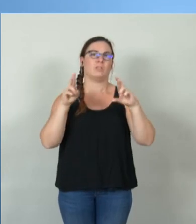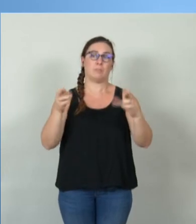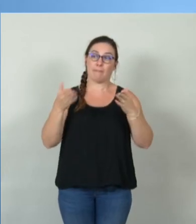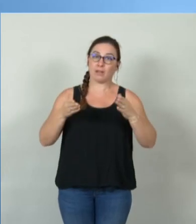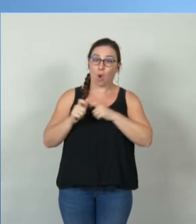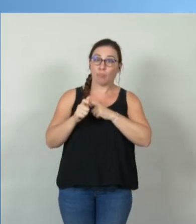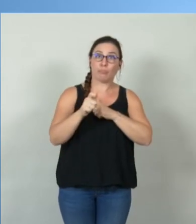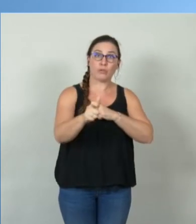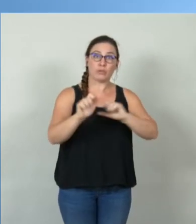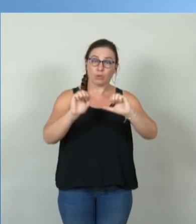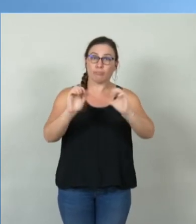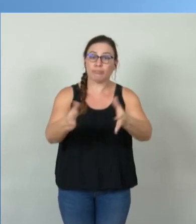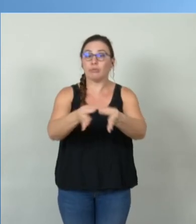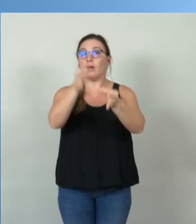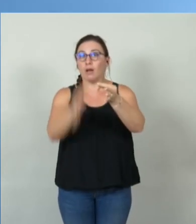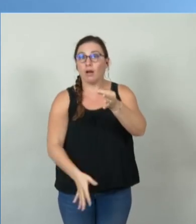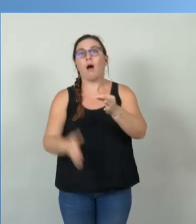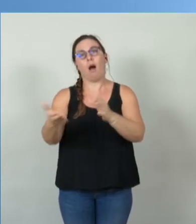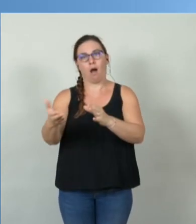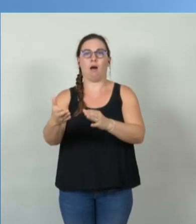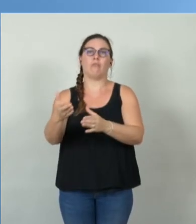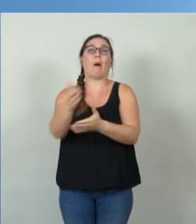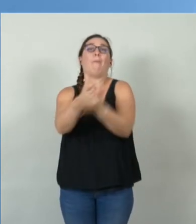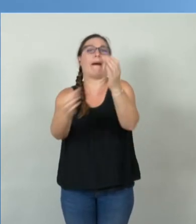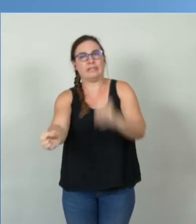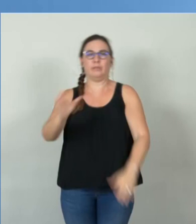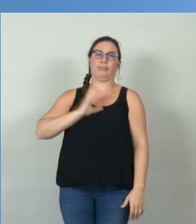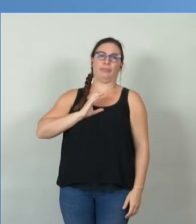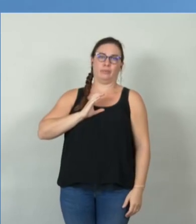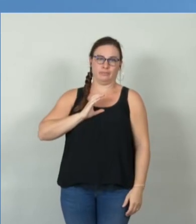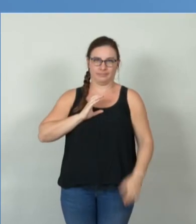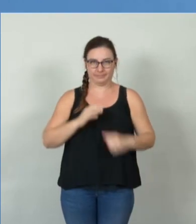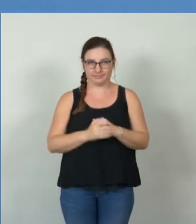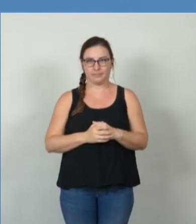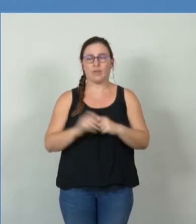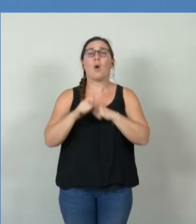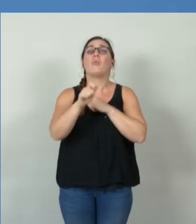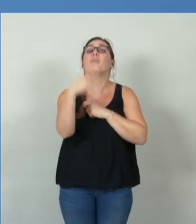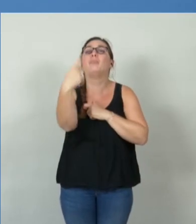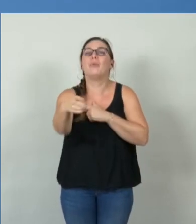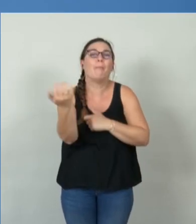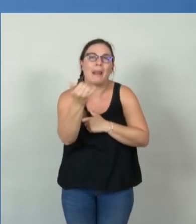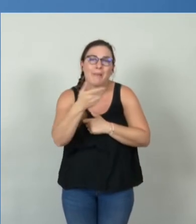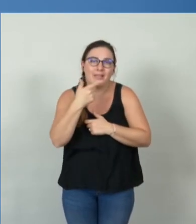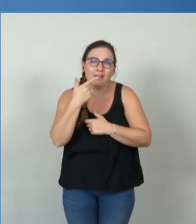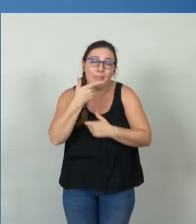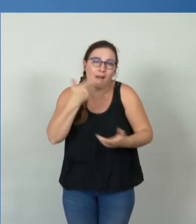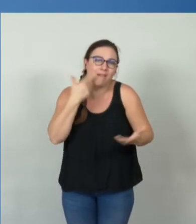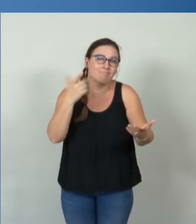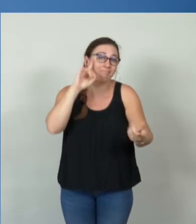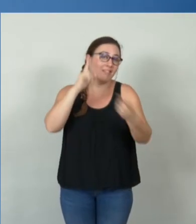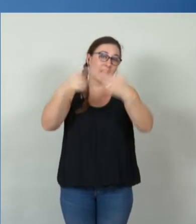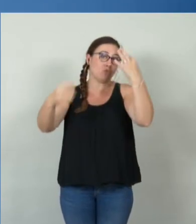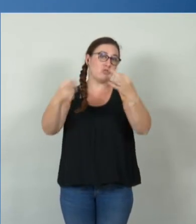procédure nous permettra d'en récupérer en partie puisqu'on est dans les procédures Monsieur le Maire je veux pas évoquer la vôtre puisqu'elle concerne la justice